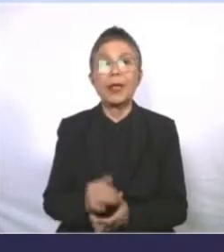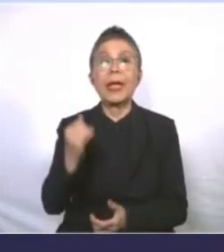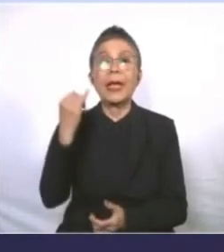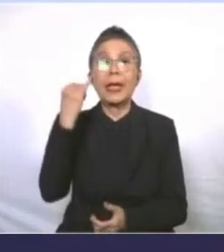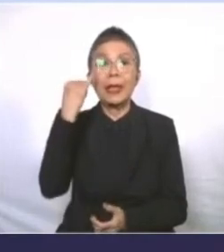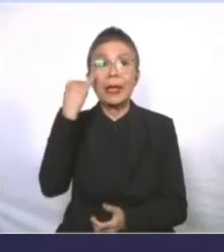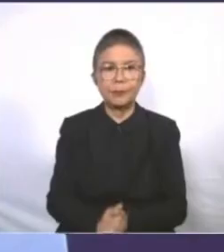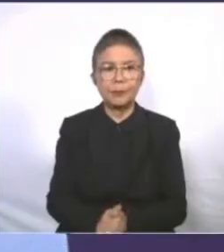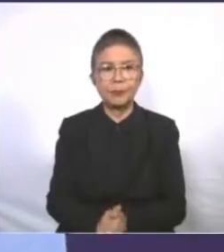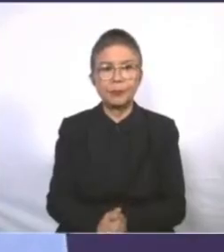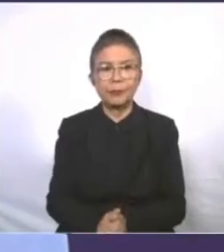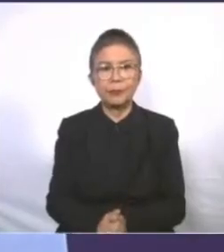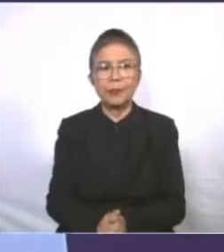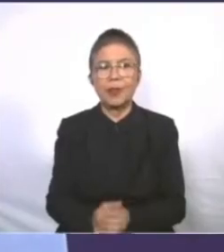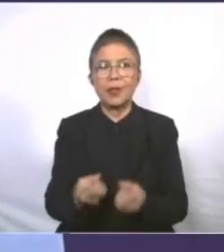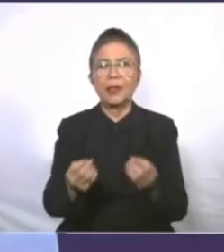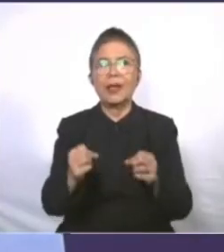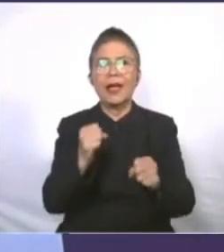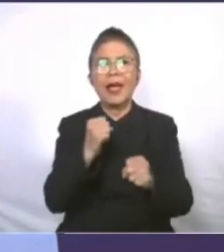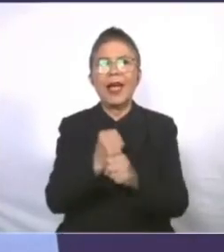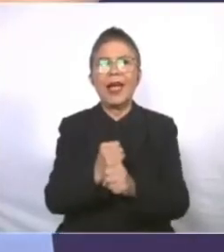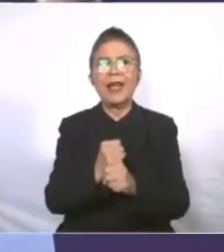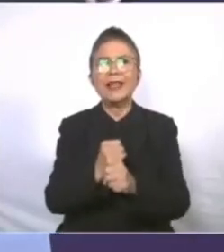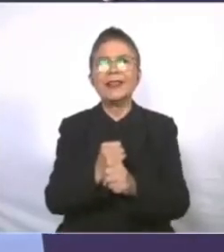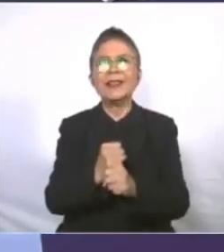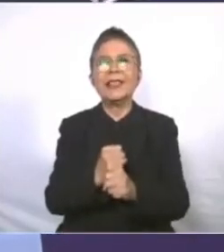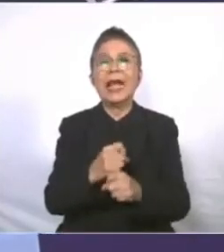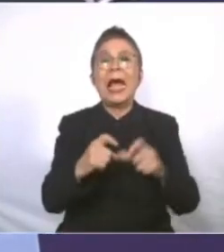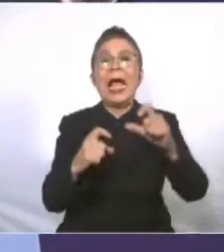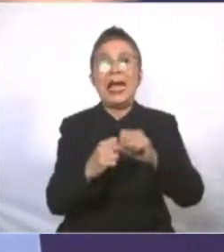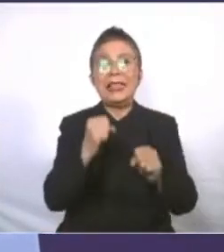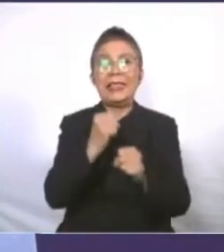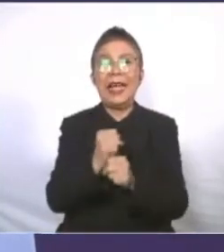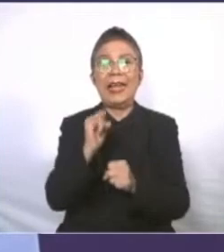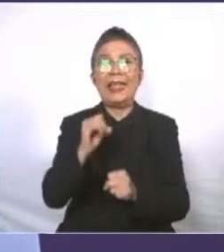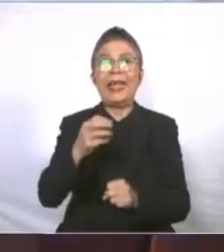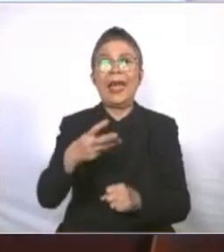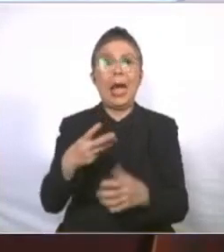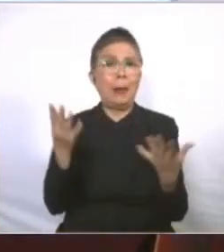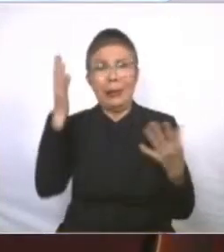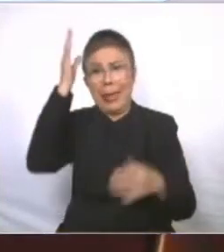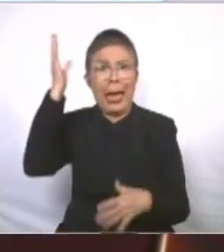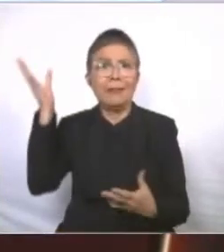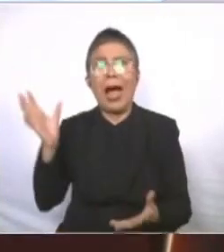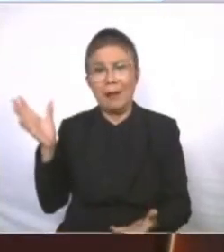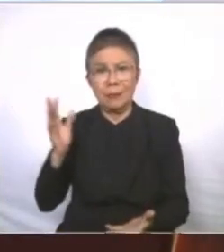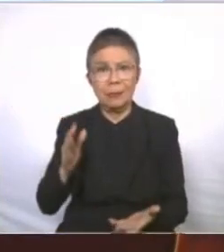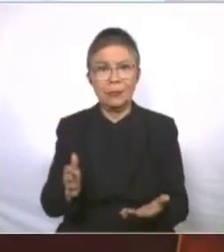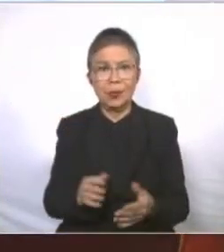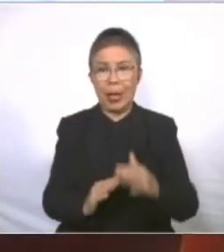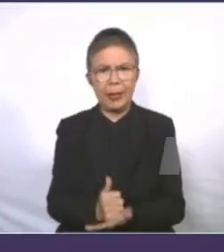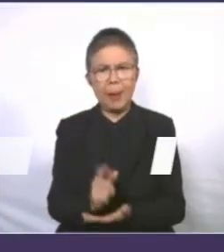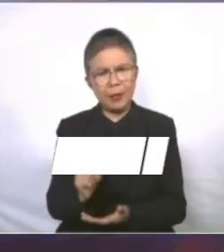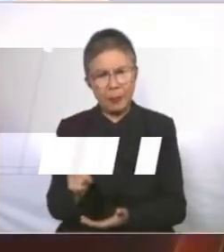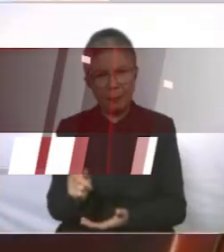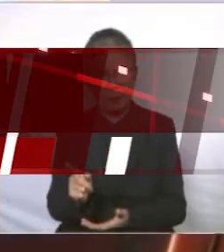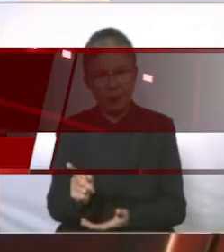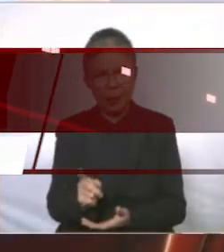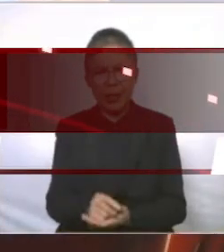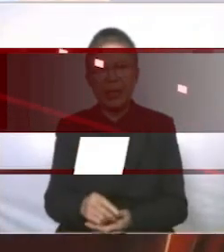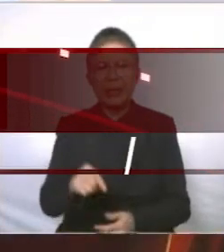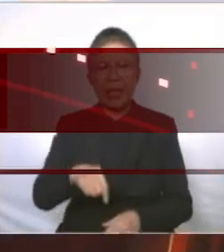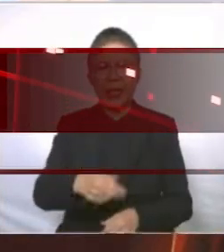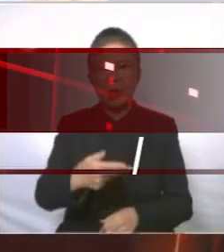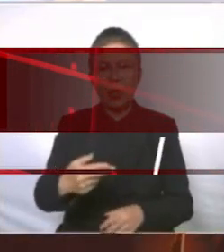menjawab kembali dan menyinggung potensi Indonesia sebagai negara dengan umat Islam terbanyak di dunia.